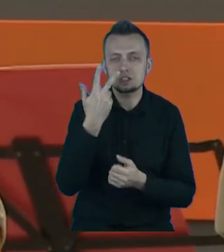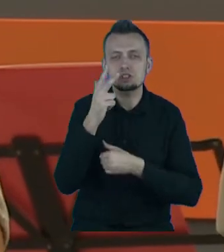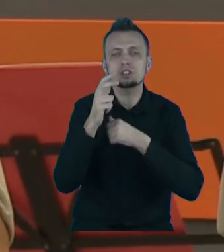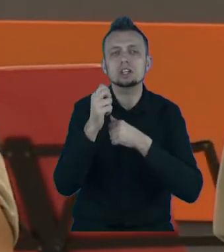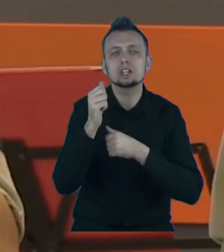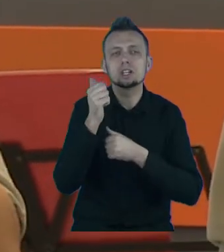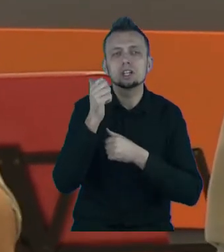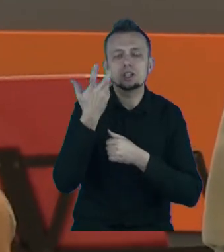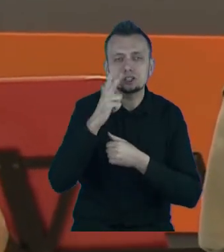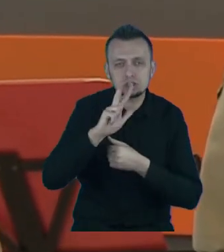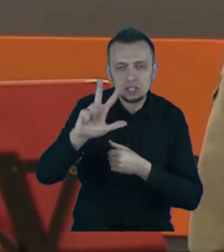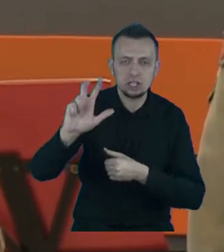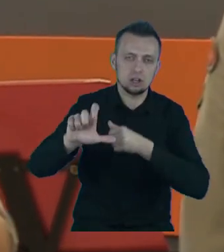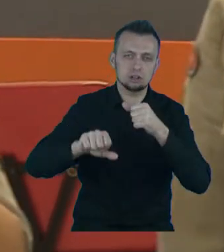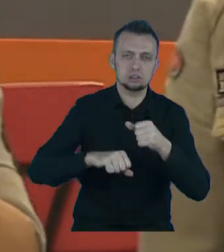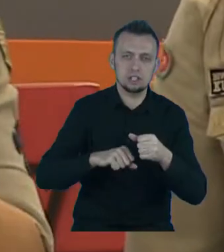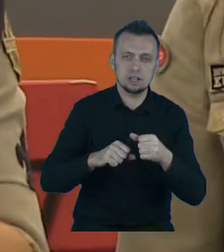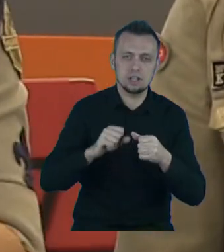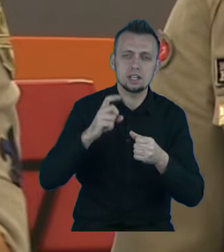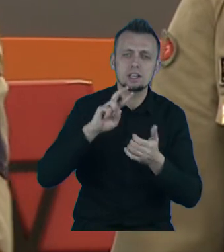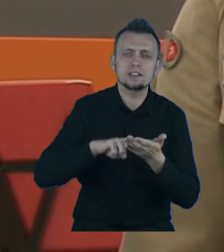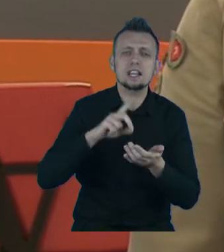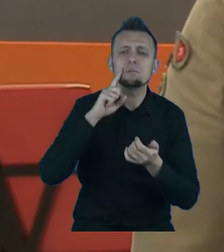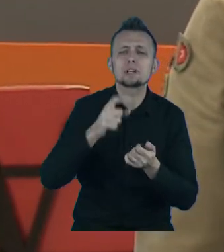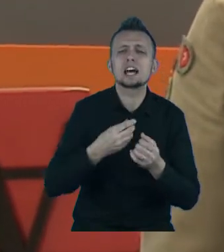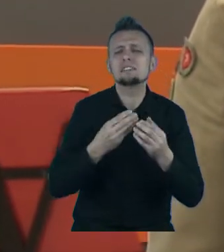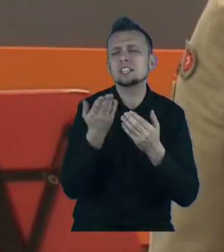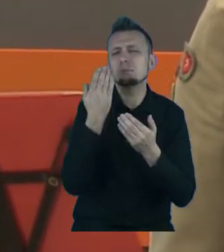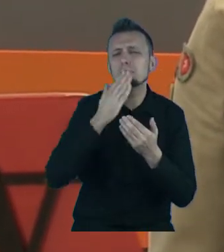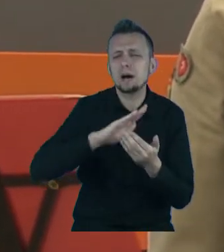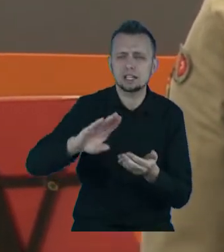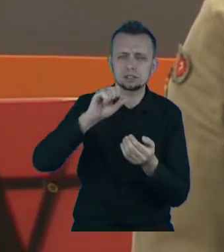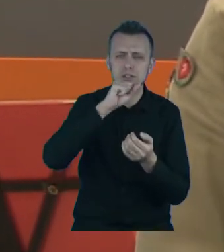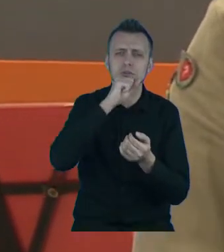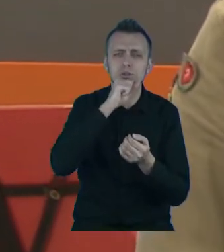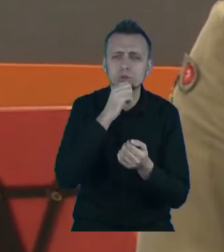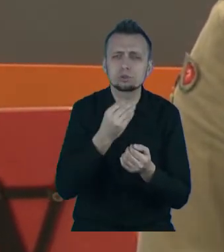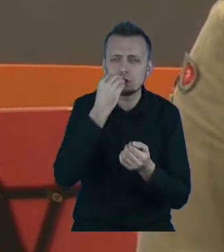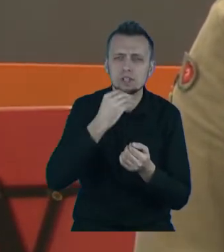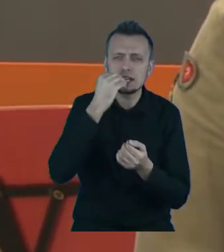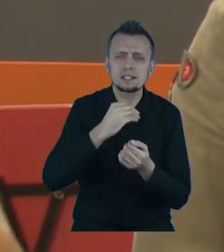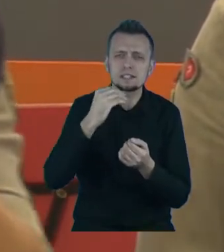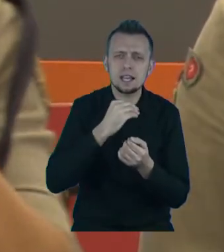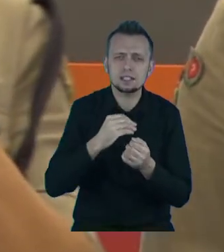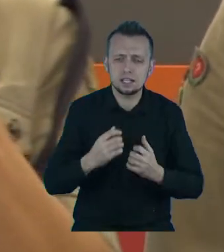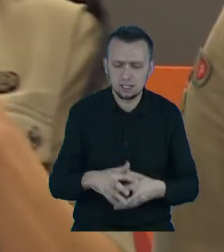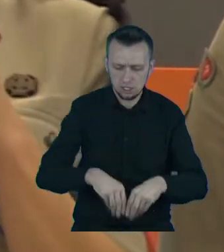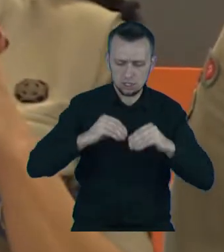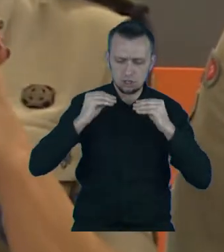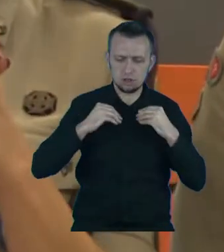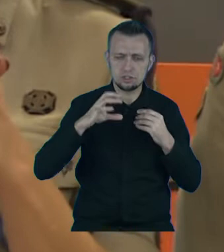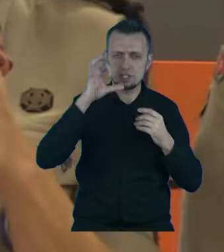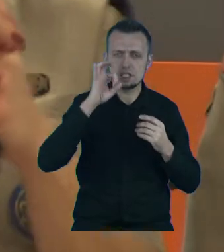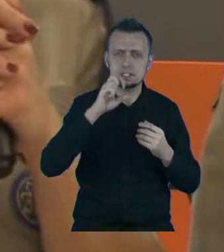naprawdę wielkie ilości karmy, kocy, słomy i najrozmaitszych rzeczy,